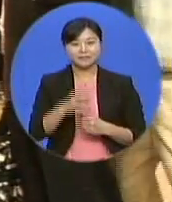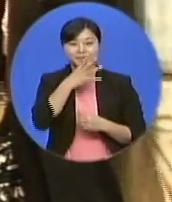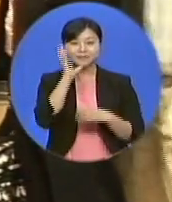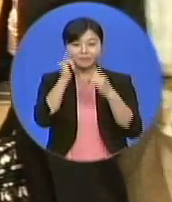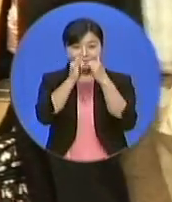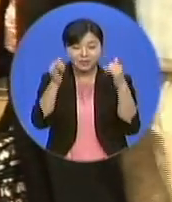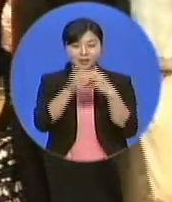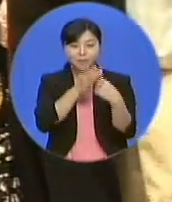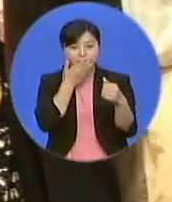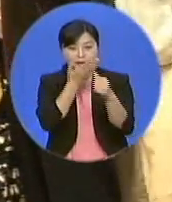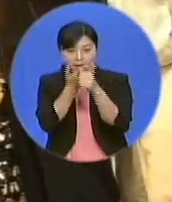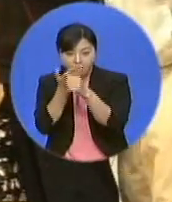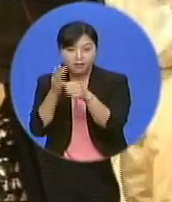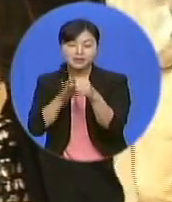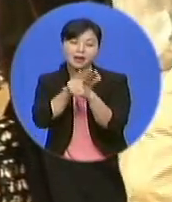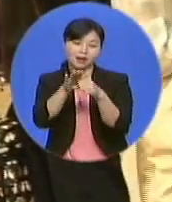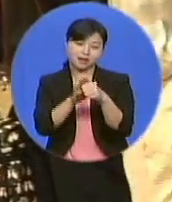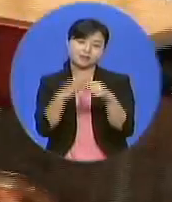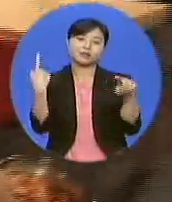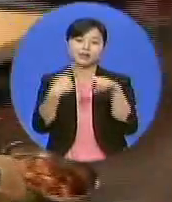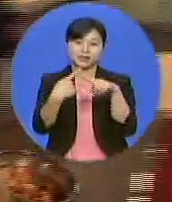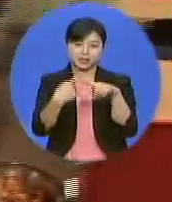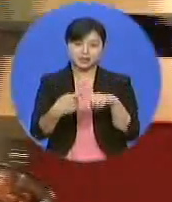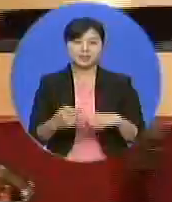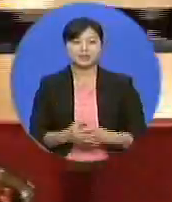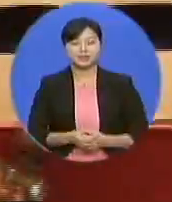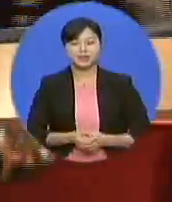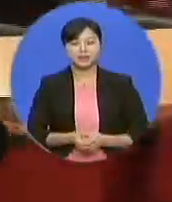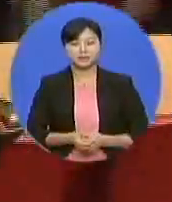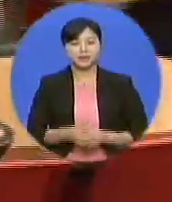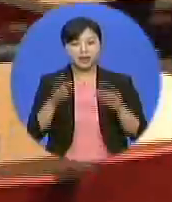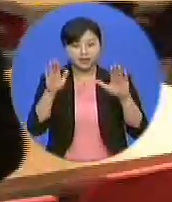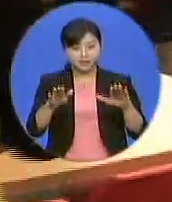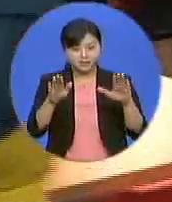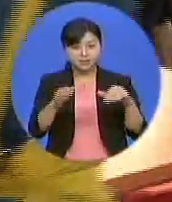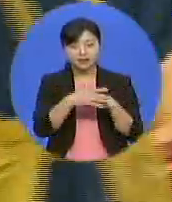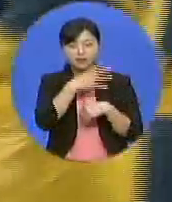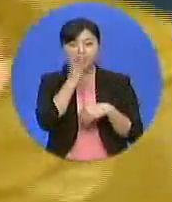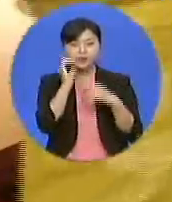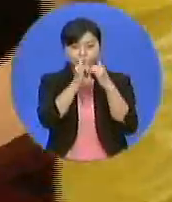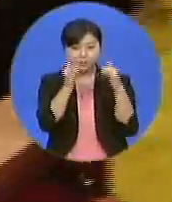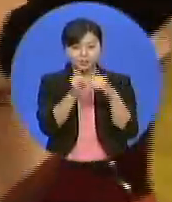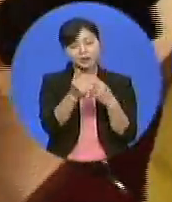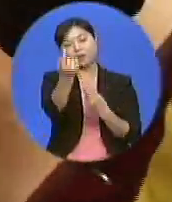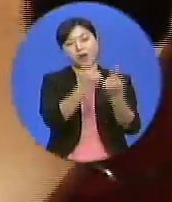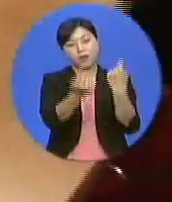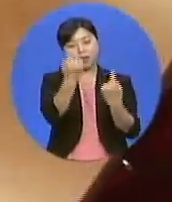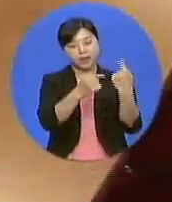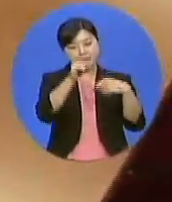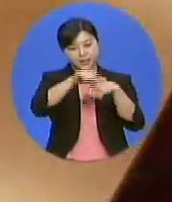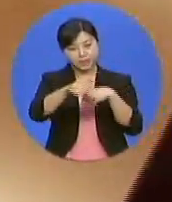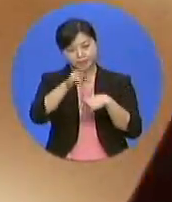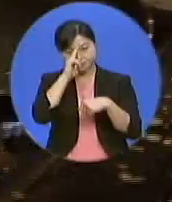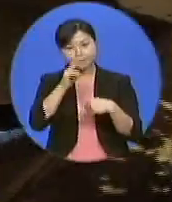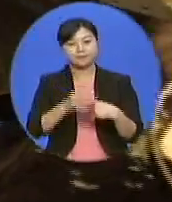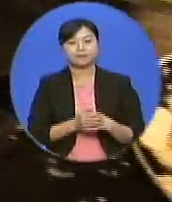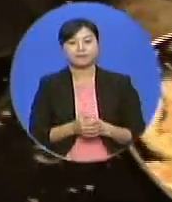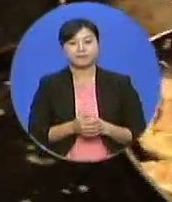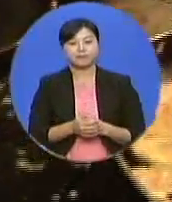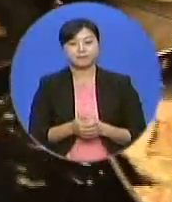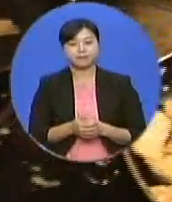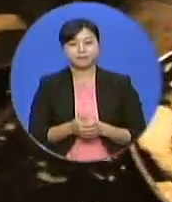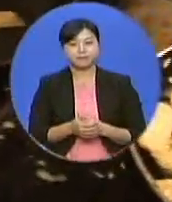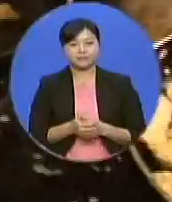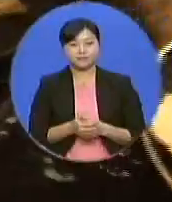어르신들에게 함께 식사는 사랑 그 자체다. 이제 본격적으로 어르신들을 맞이할 시간.